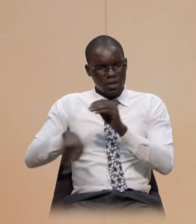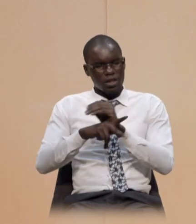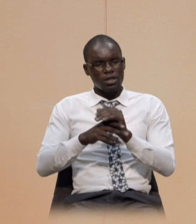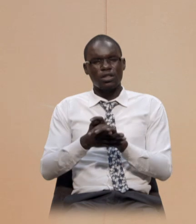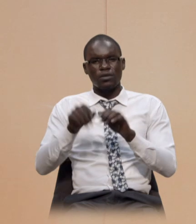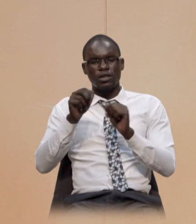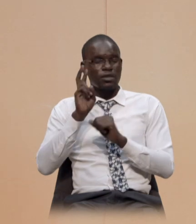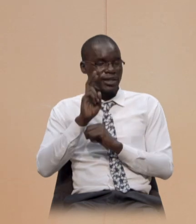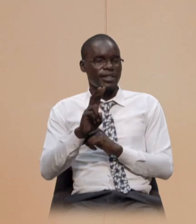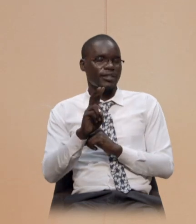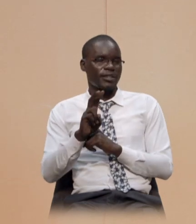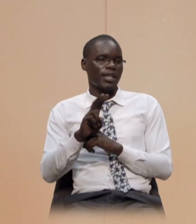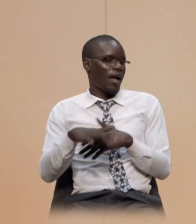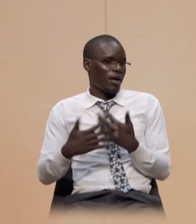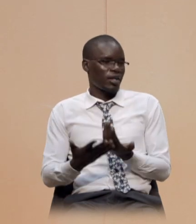wewe uangalie.